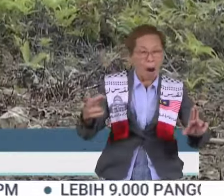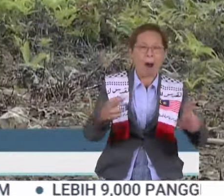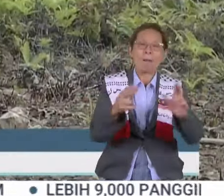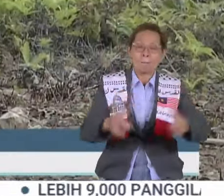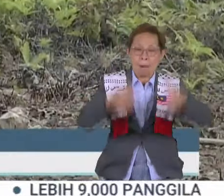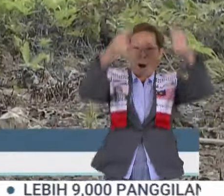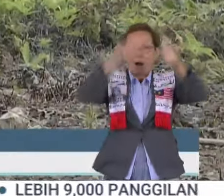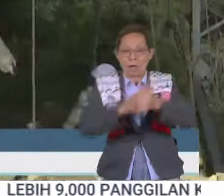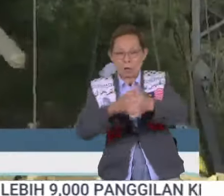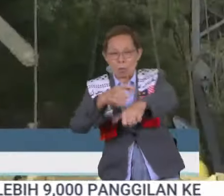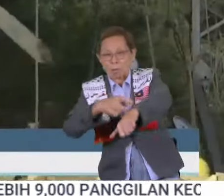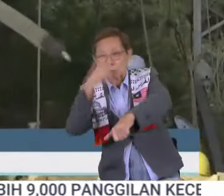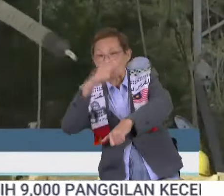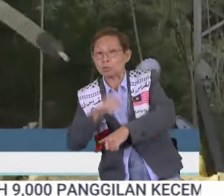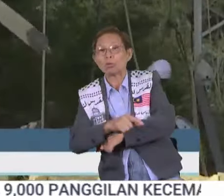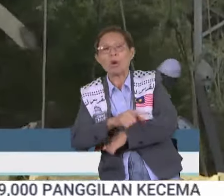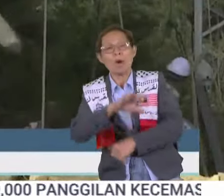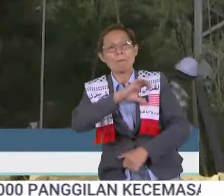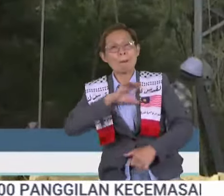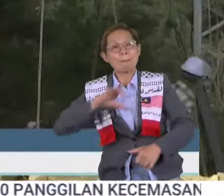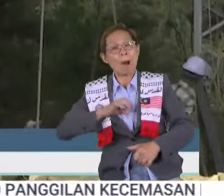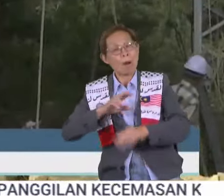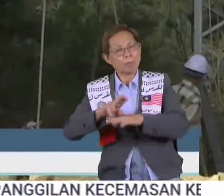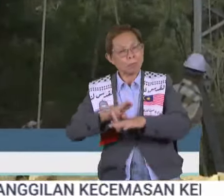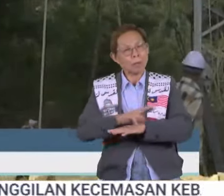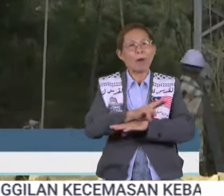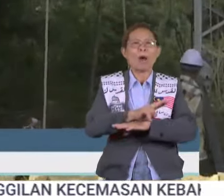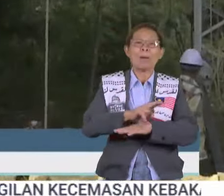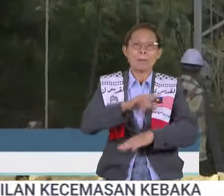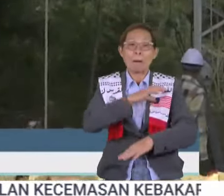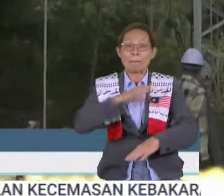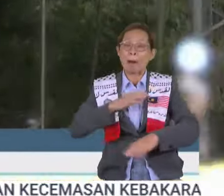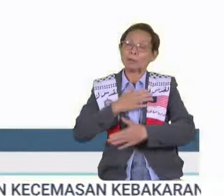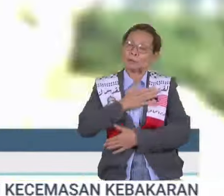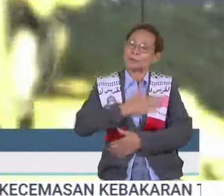demi memastikan pengguna menikmati kestabilan bekalan elektrik.